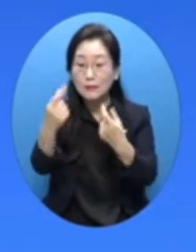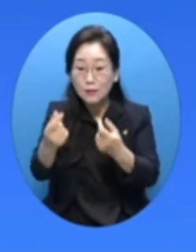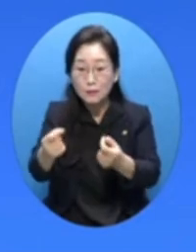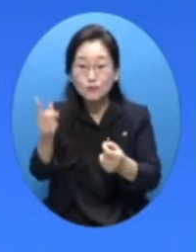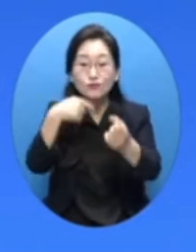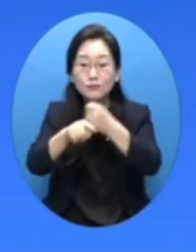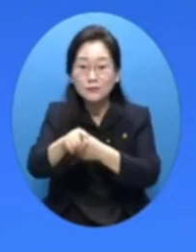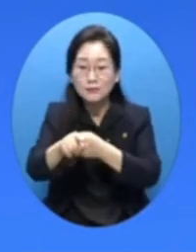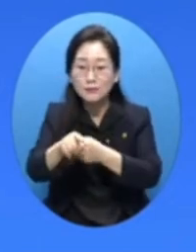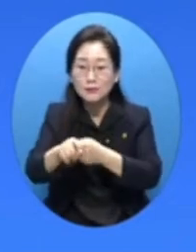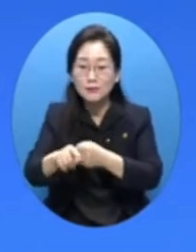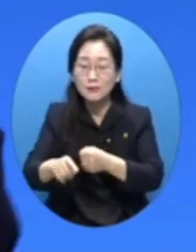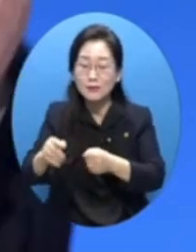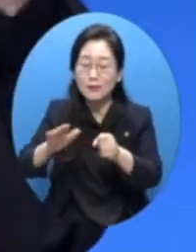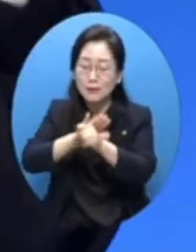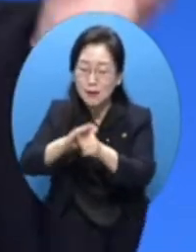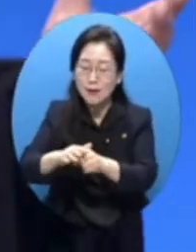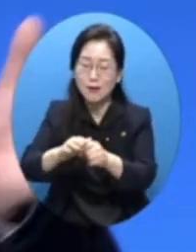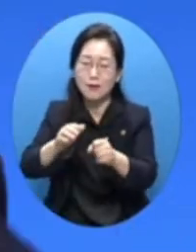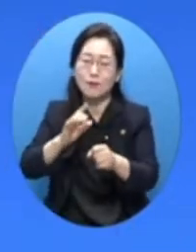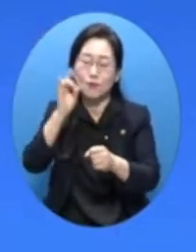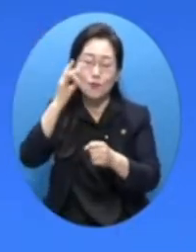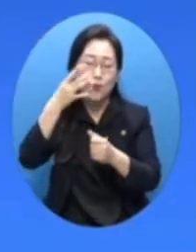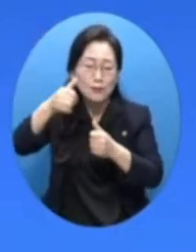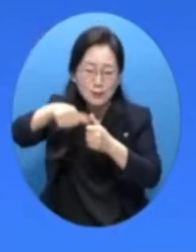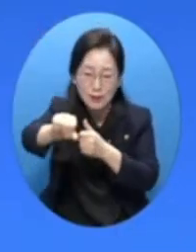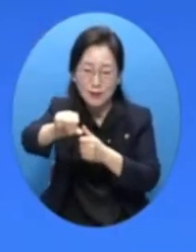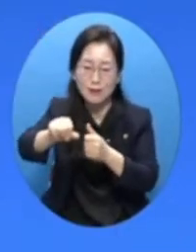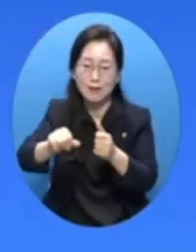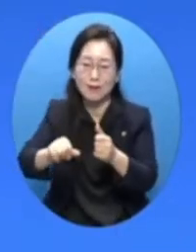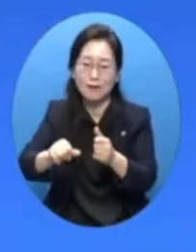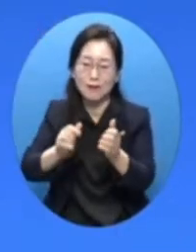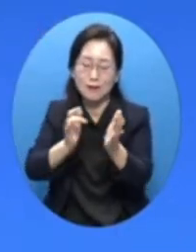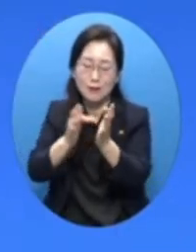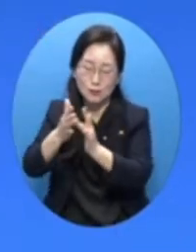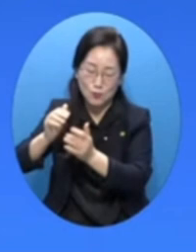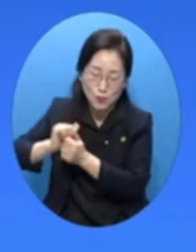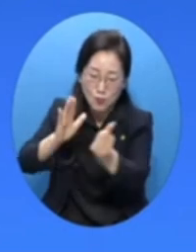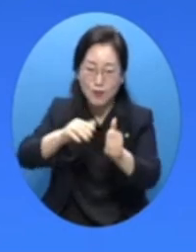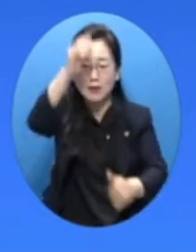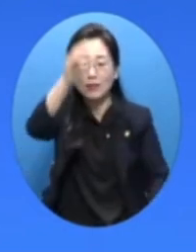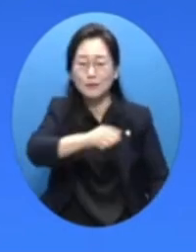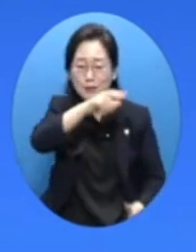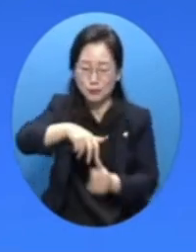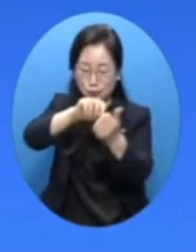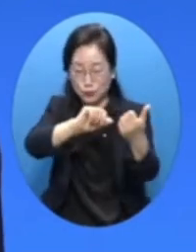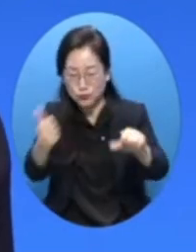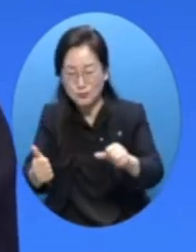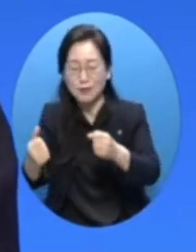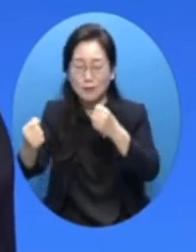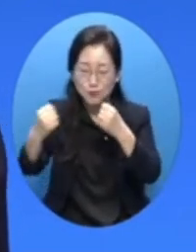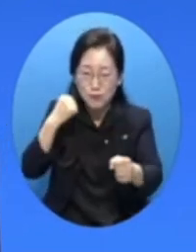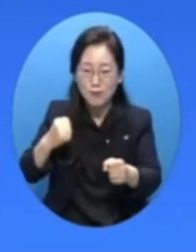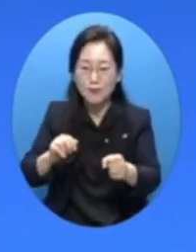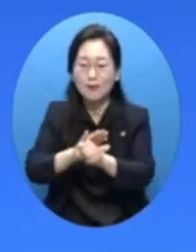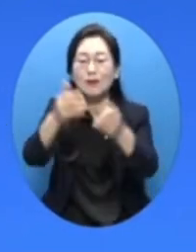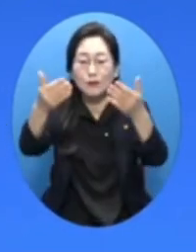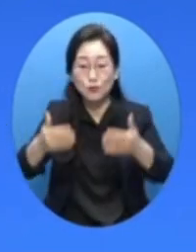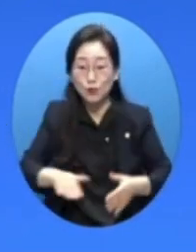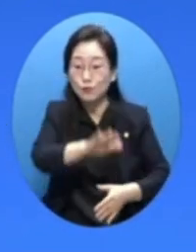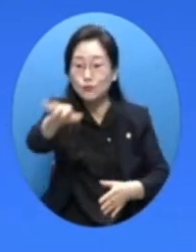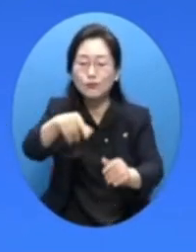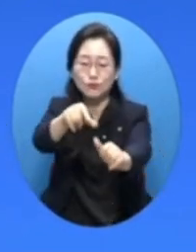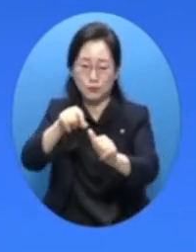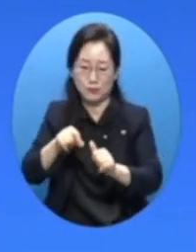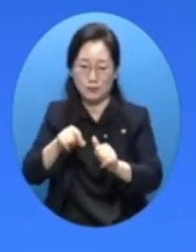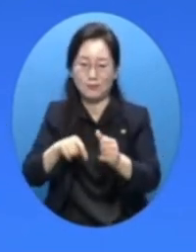말은 사랑하는 독생 성자를 예수님을 이 땅에 보내서 십자가에 죽게 하기까지 사랑하셔서 우리에게 구원의 은혜를 베풀어